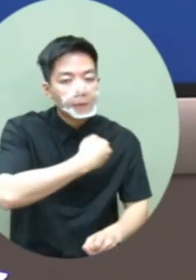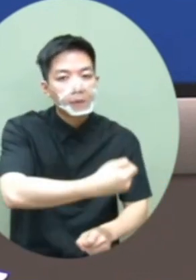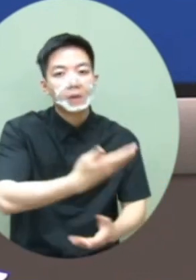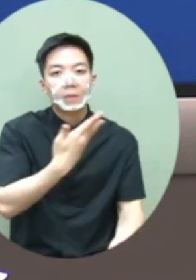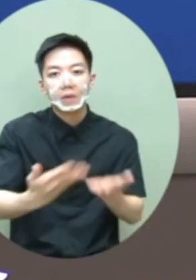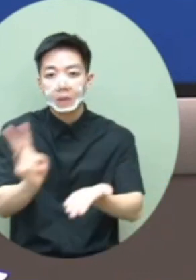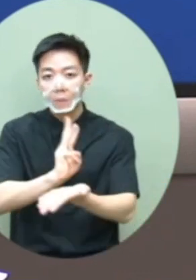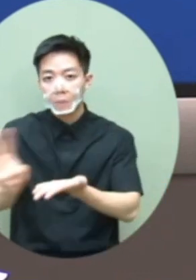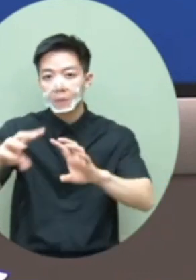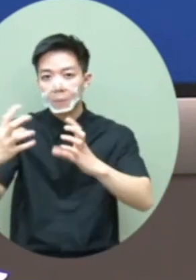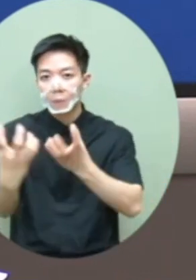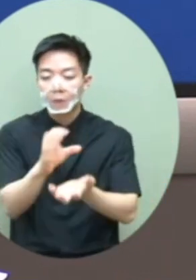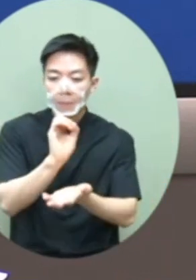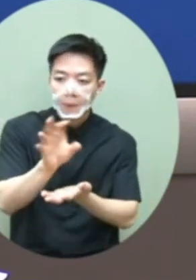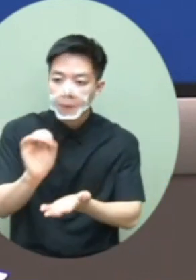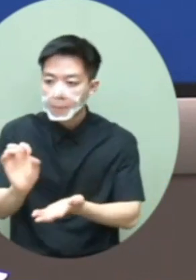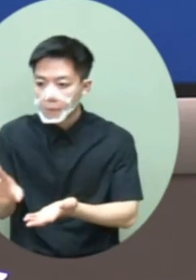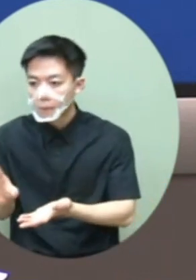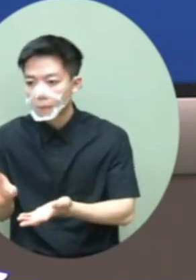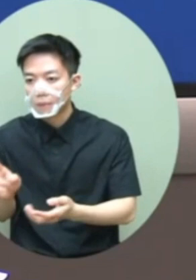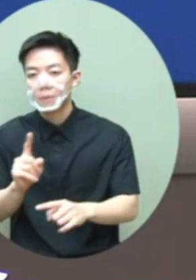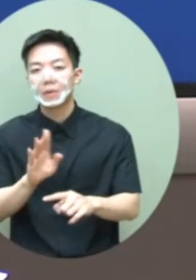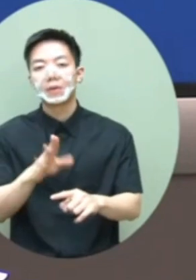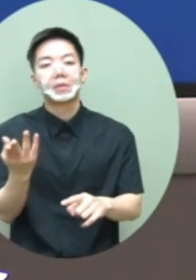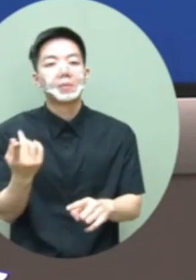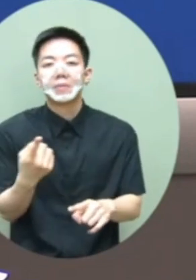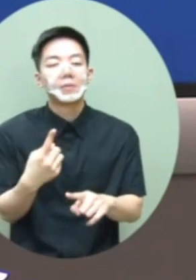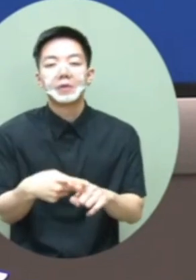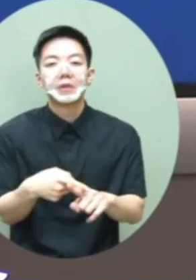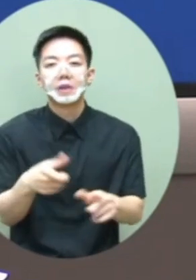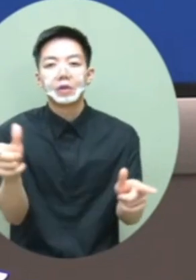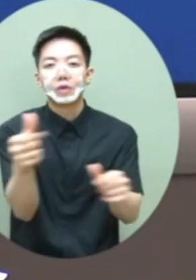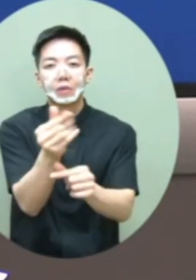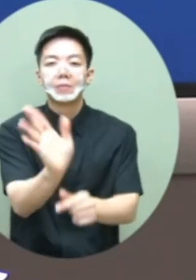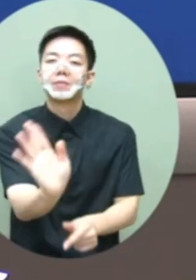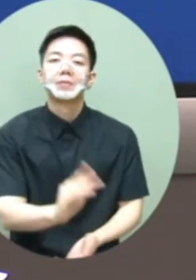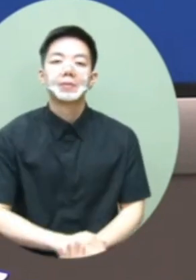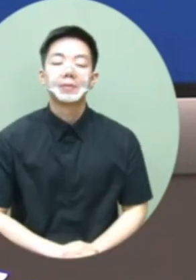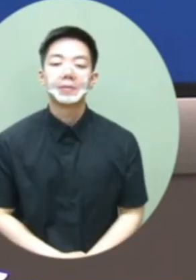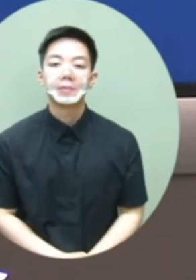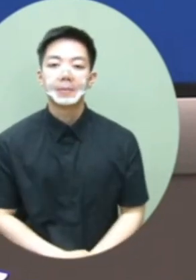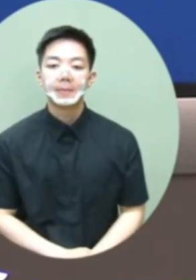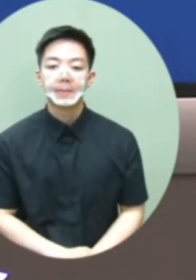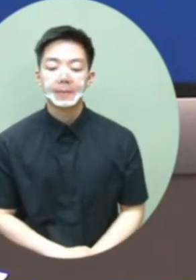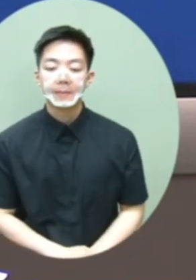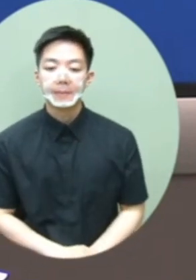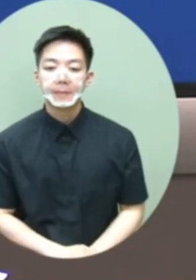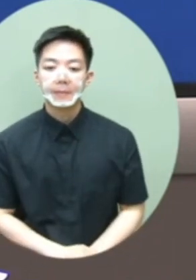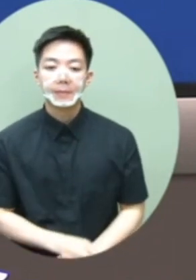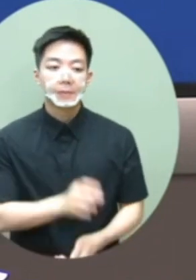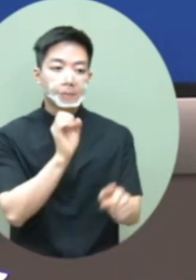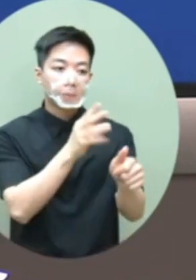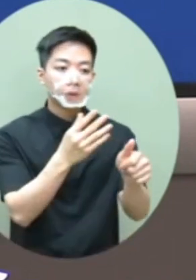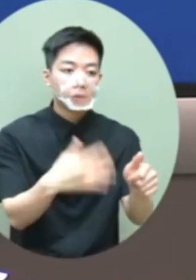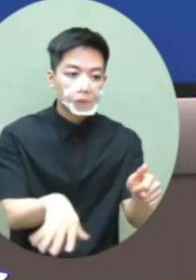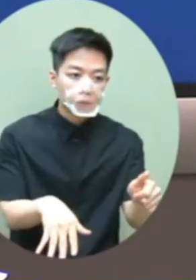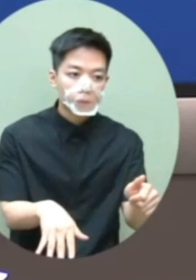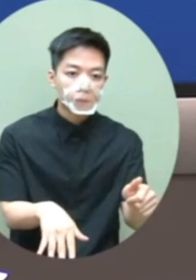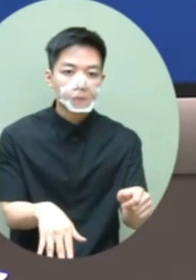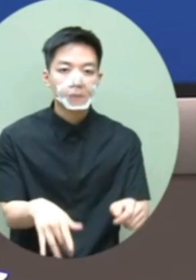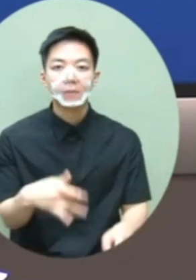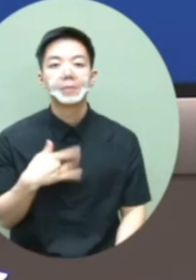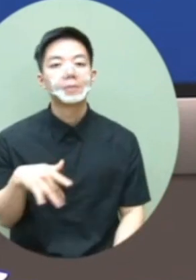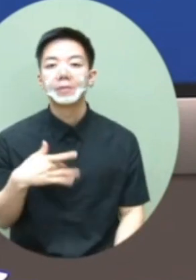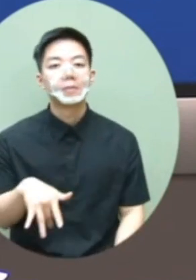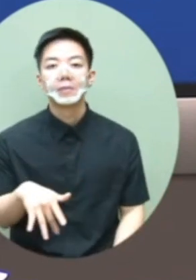問，但都不是一個很科學化的做法。事實上問完也都不是很有作用的，